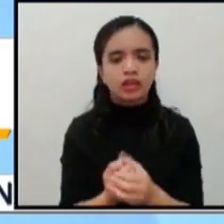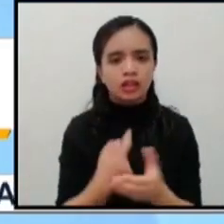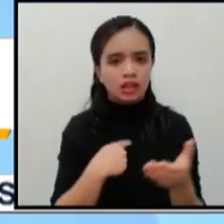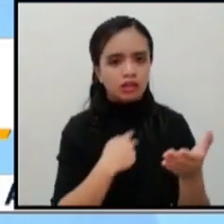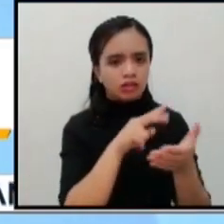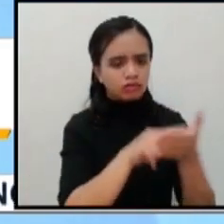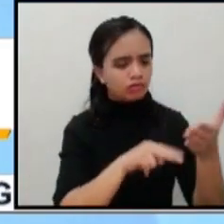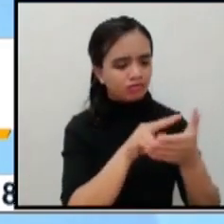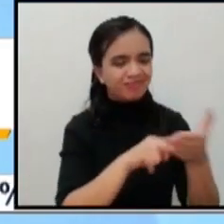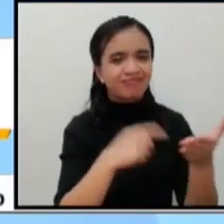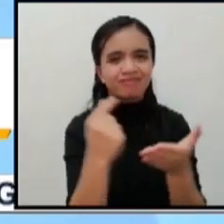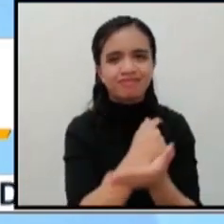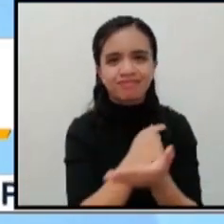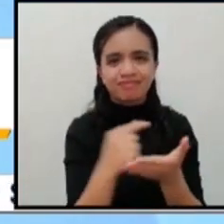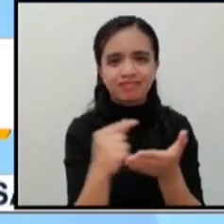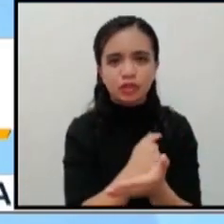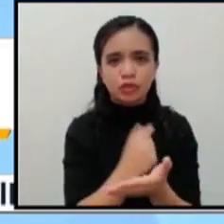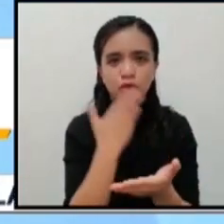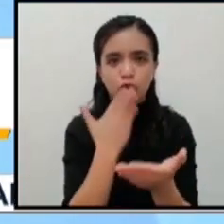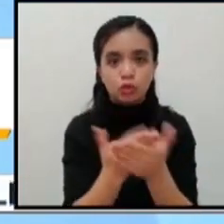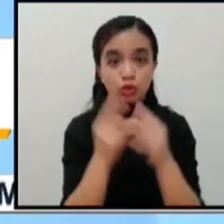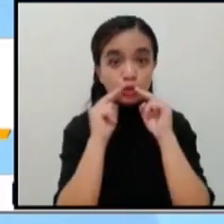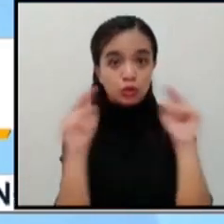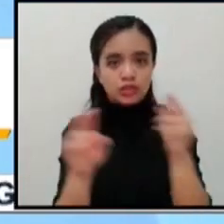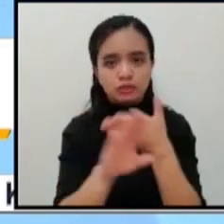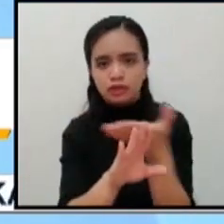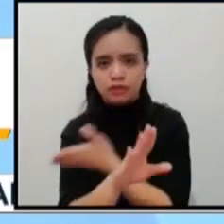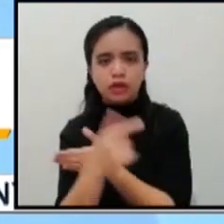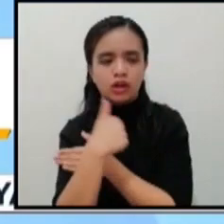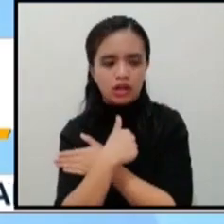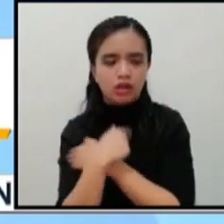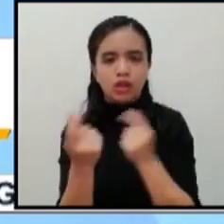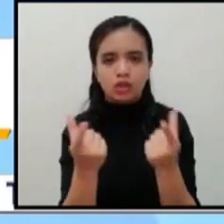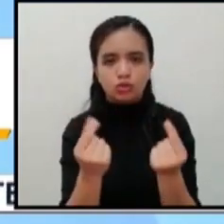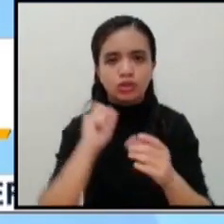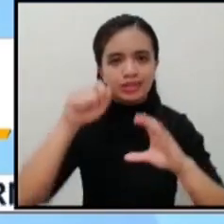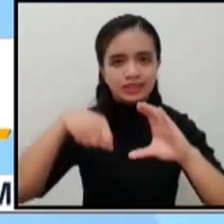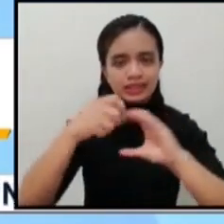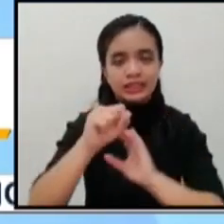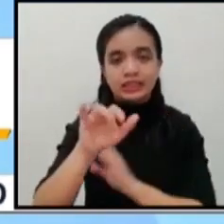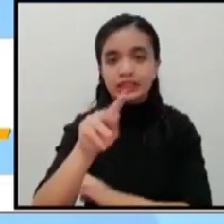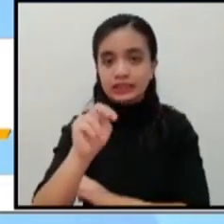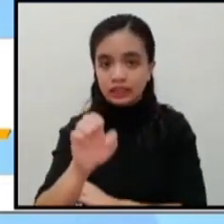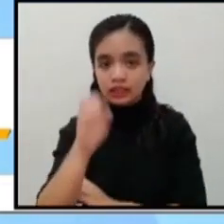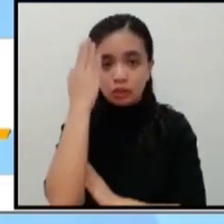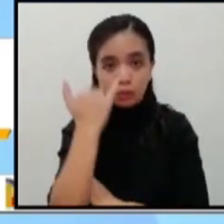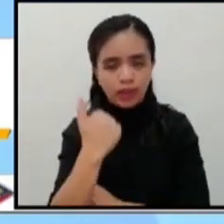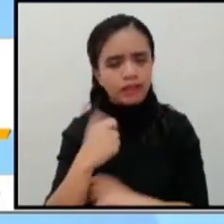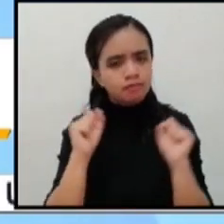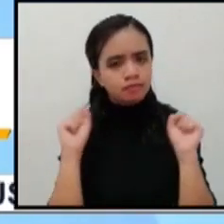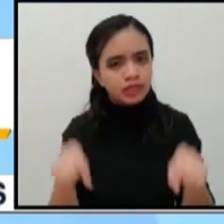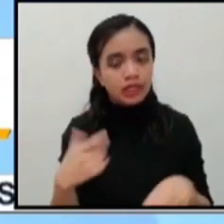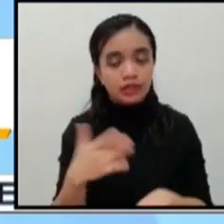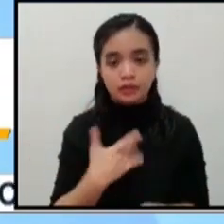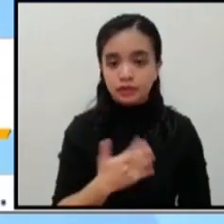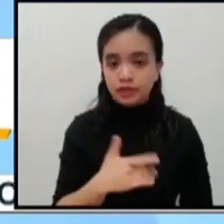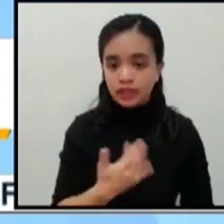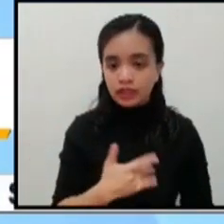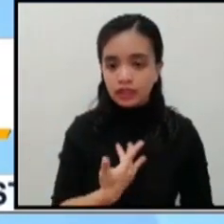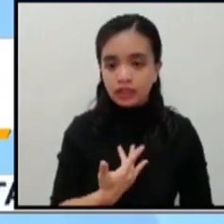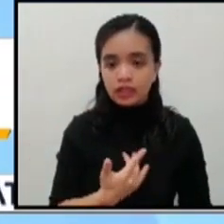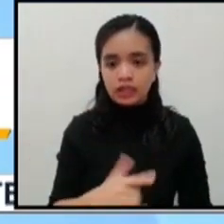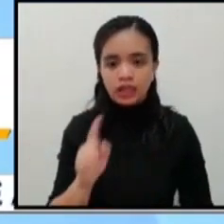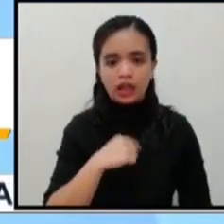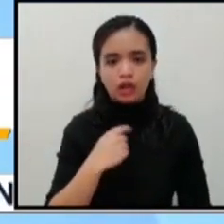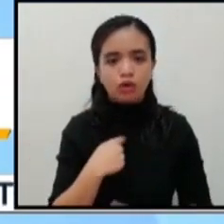mabuting balita before po ako mag-enter to that scene. Para maramdaman ko po at maramdaman ng actor po sa akin, at humingi po ako ng tulong ni